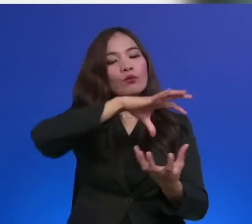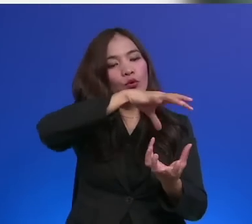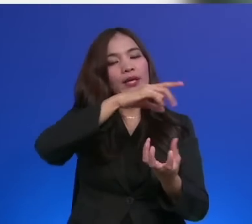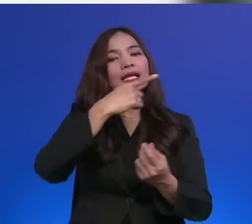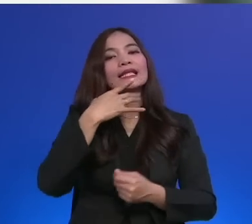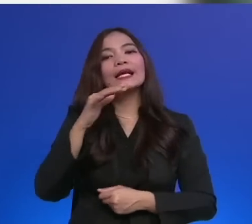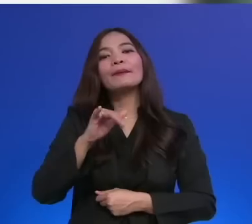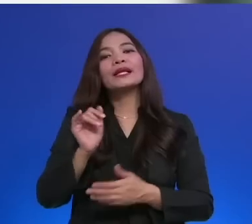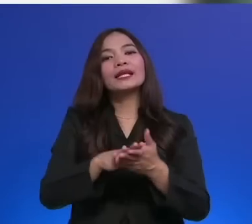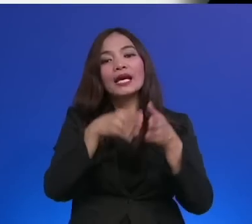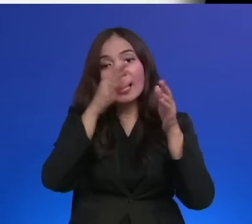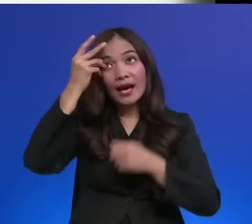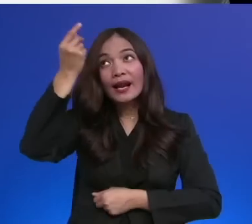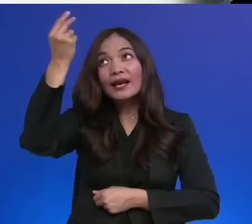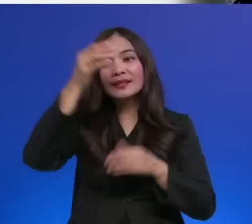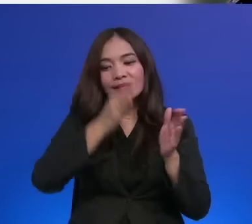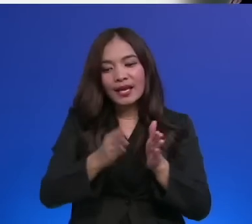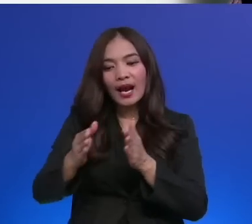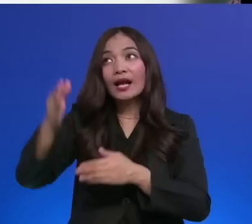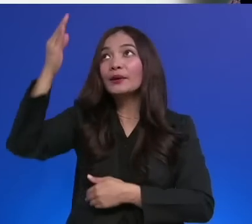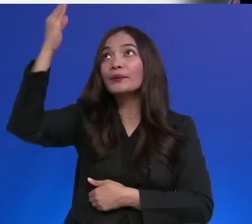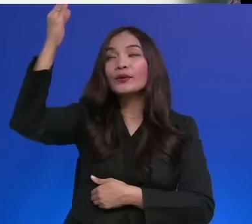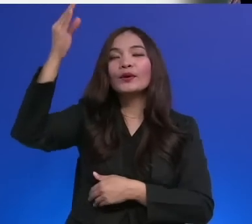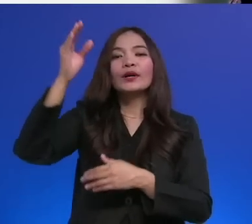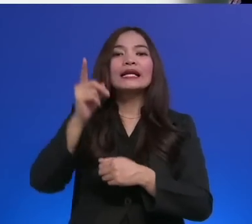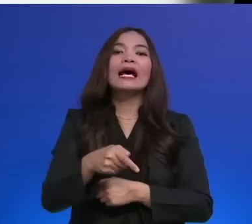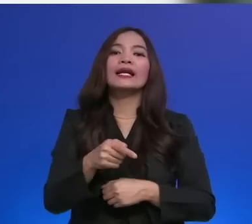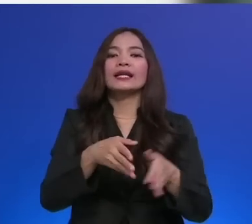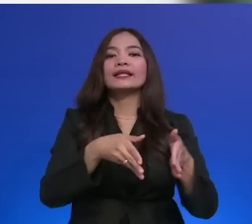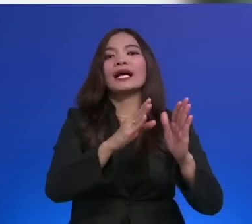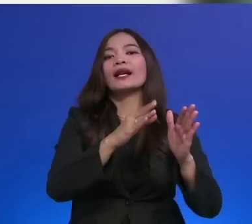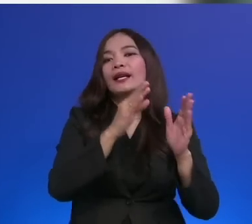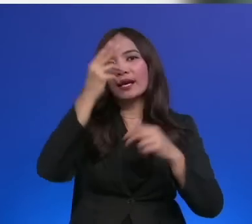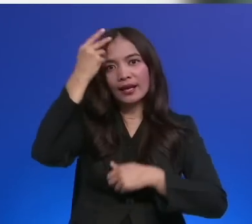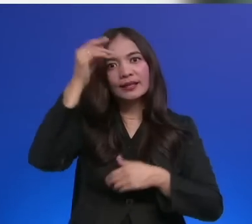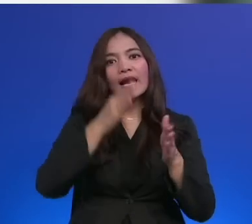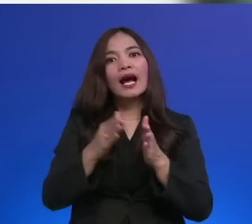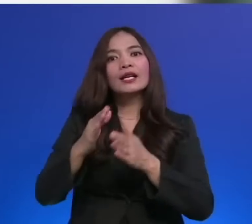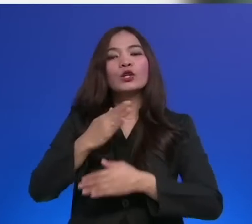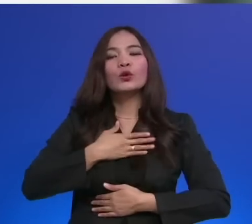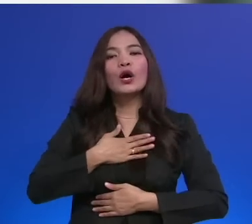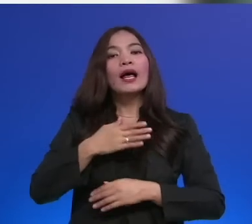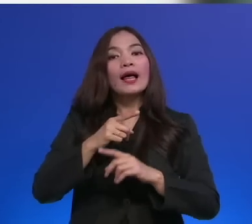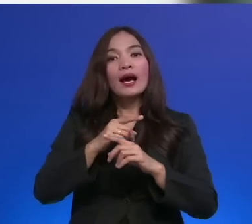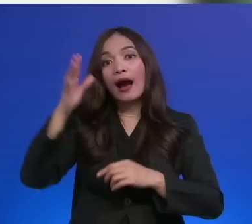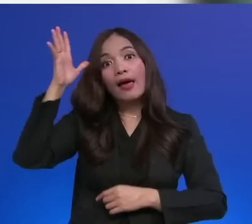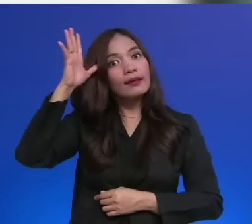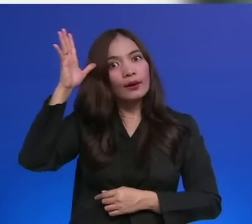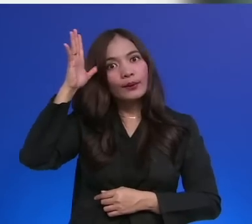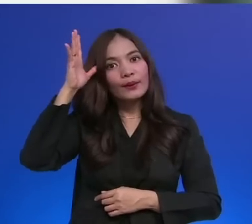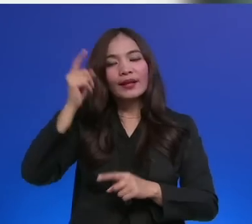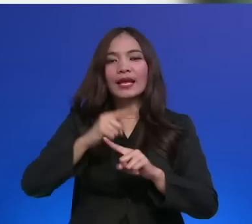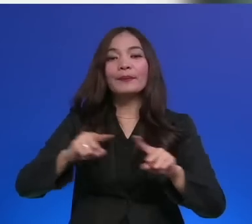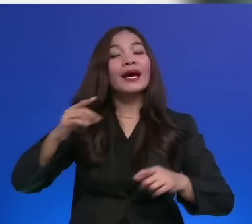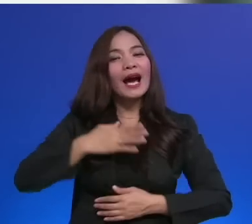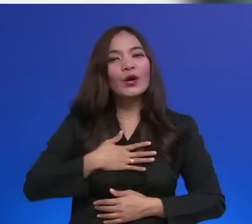dari rancanganku. Jadi tidak ku mengerti. Tetapi aku tetap ya. Tetap